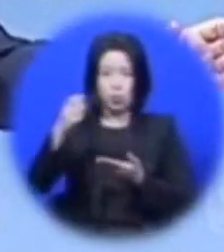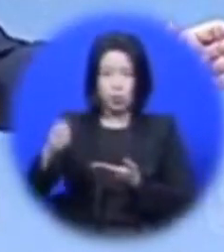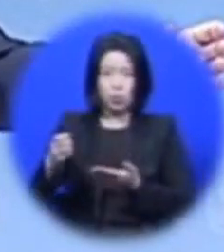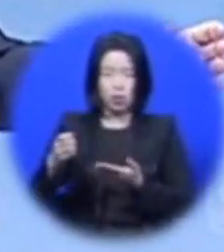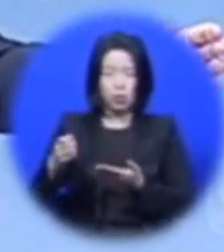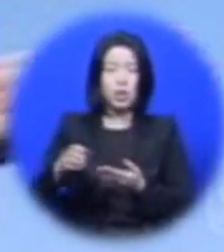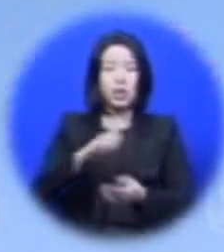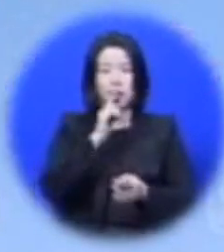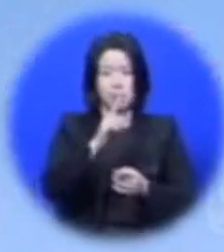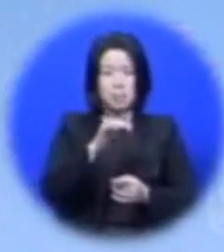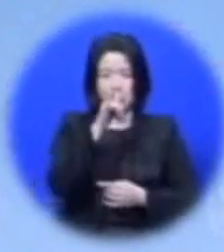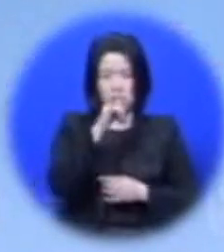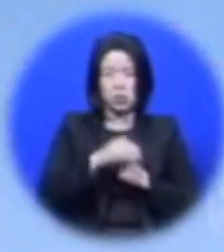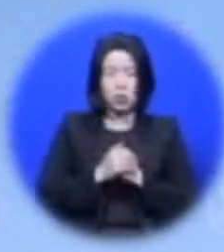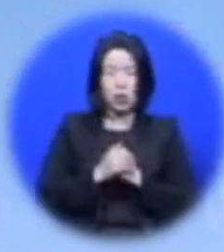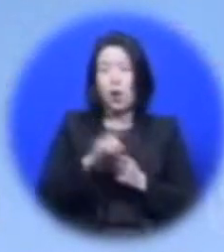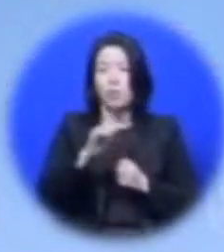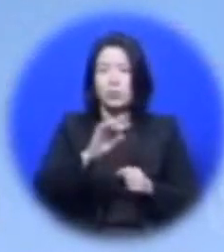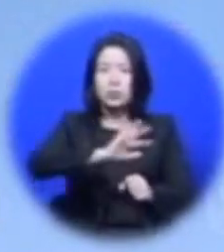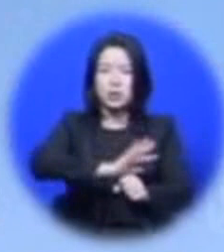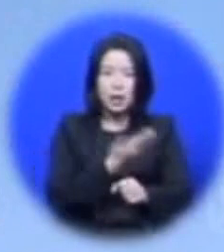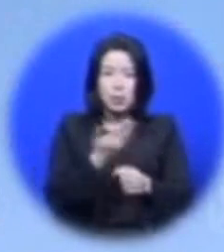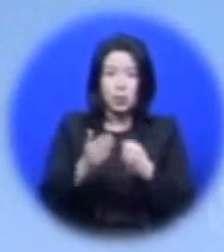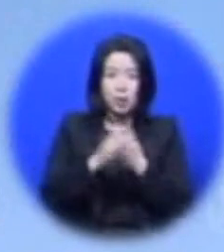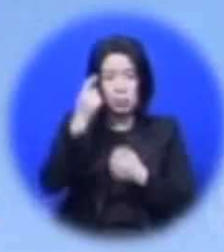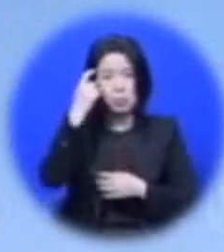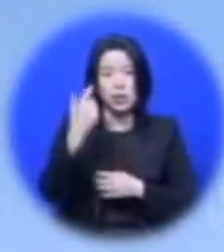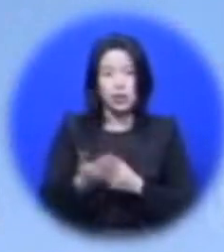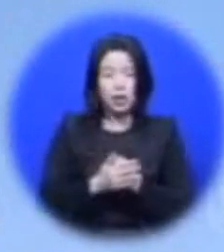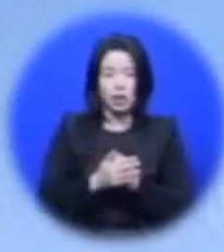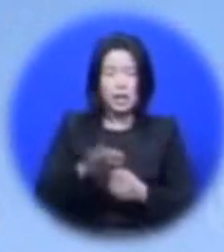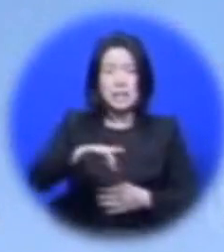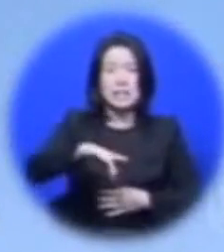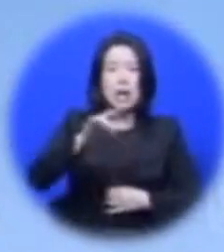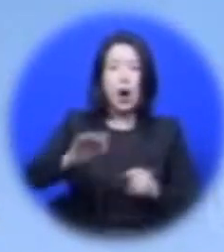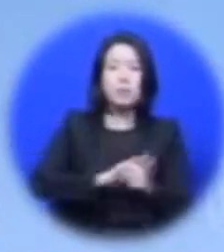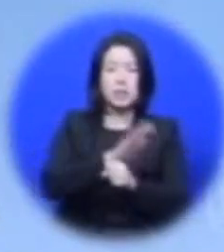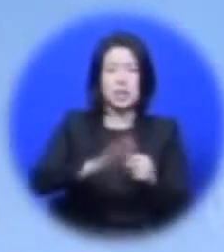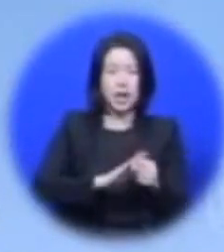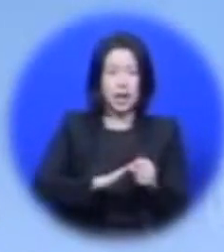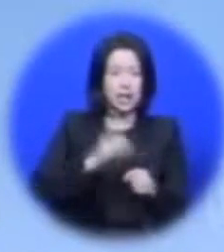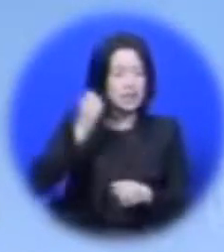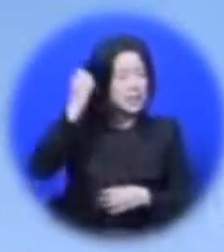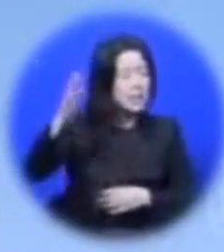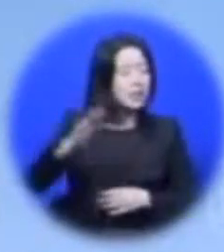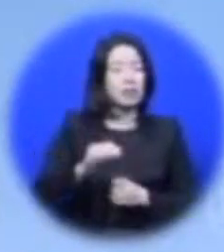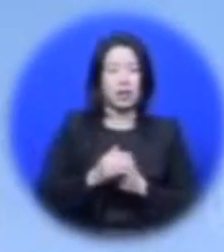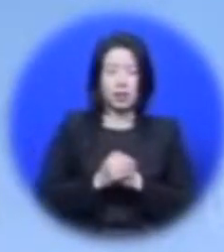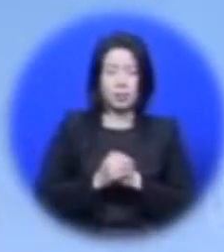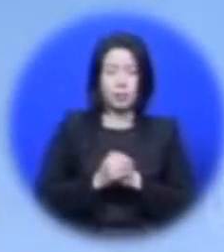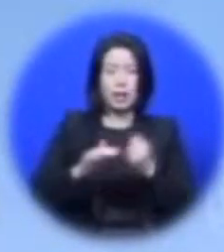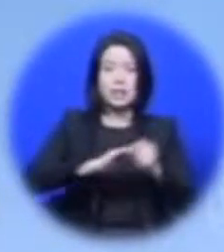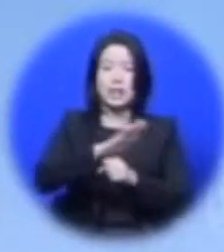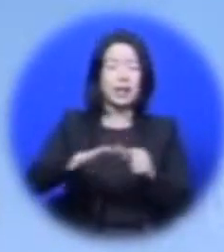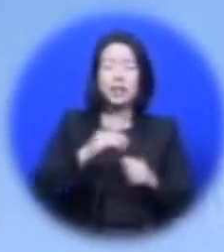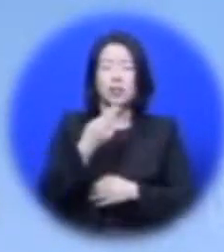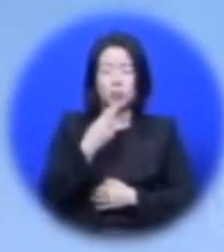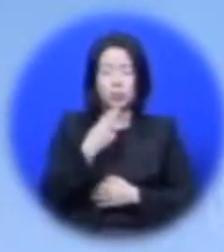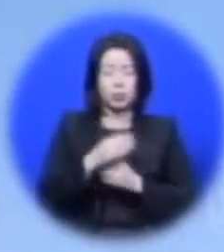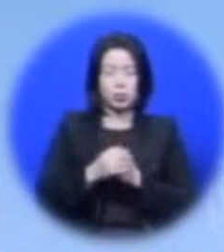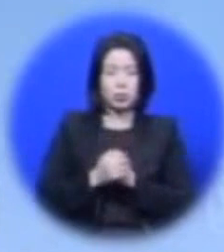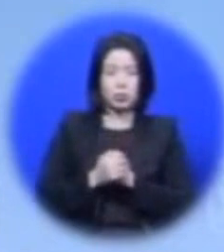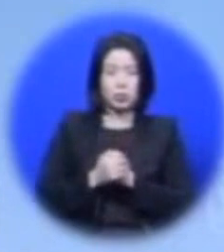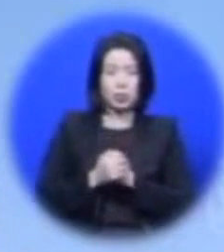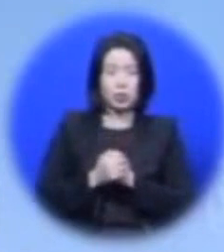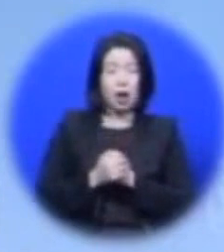거예요. 무슨 잘못 때문에 그렇죠? 처음 사랑을 잃어버렸다는 거예요. 사랑이 없는 거예요.